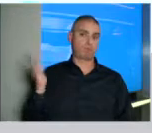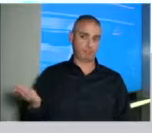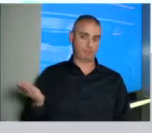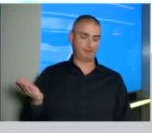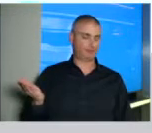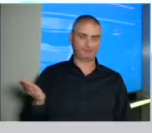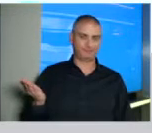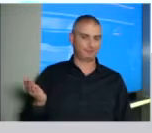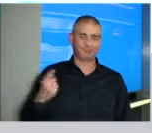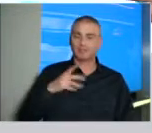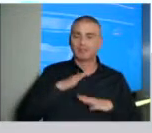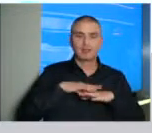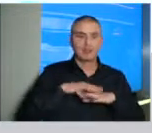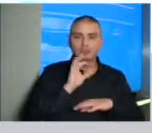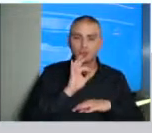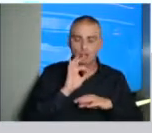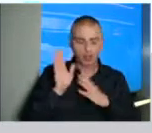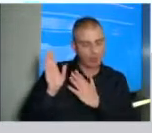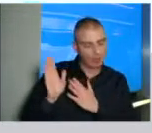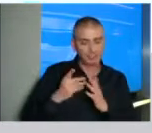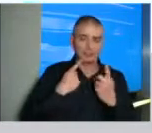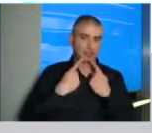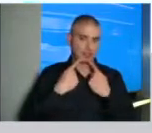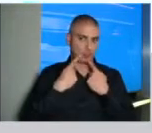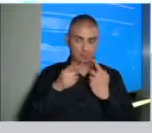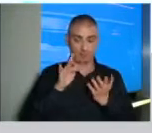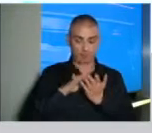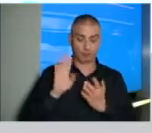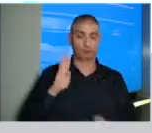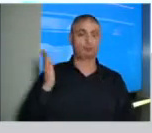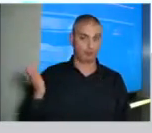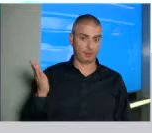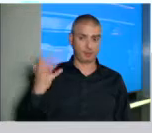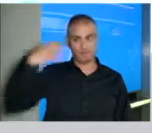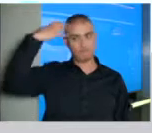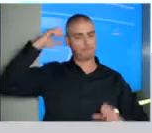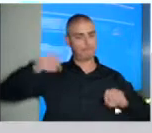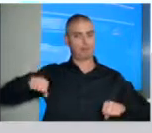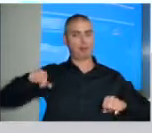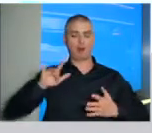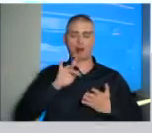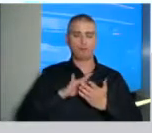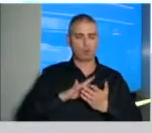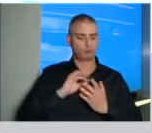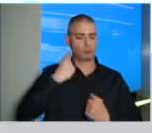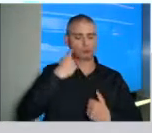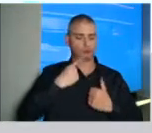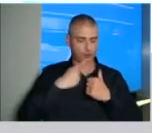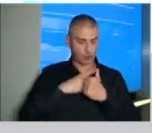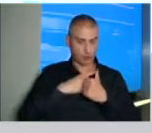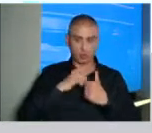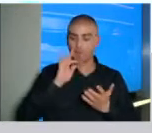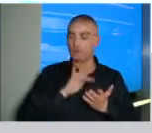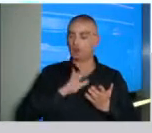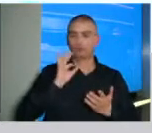הזה. משימתו להסיט את הדיון מהמקום שביבי מלך בו, למקום של השחיתות, למקום